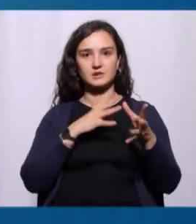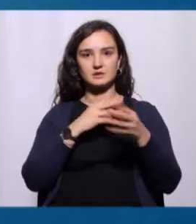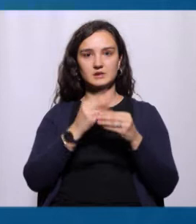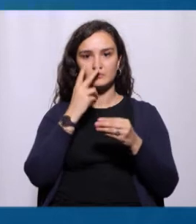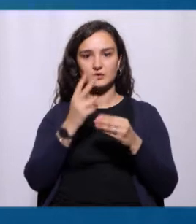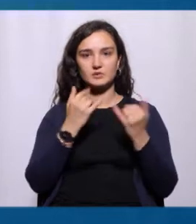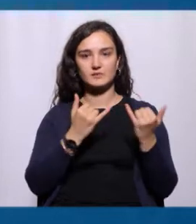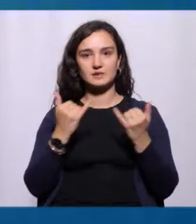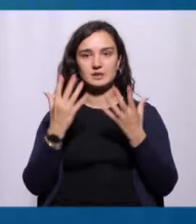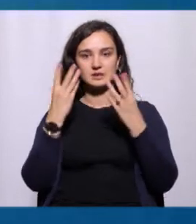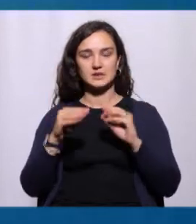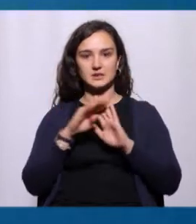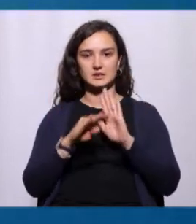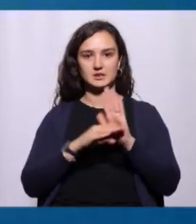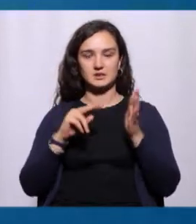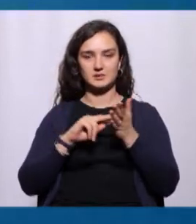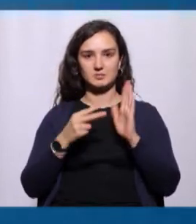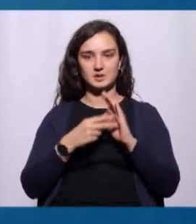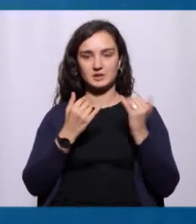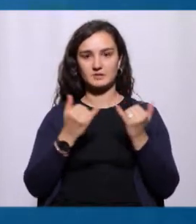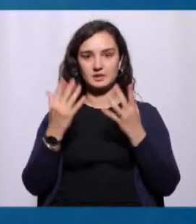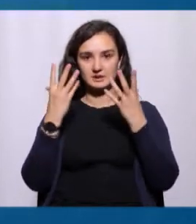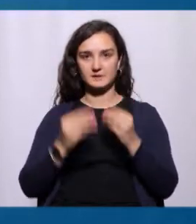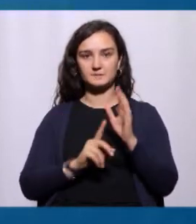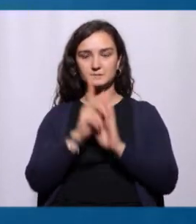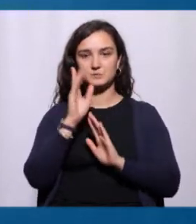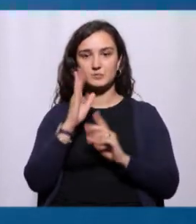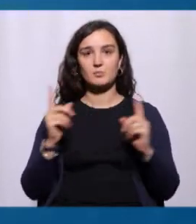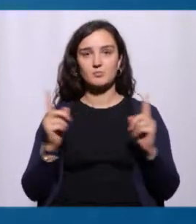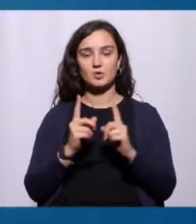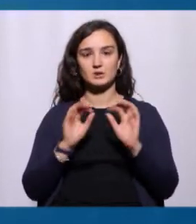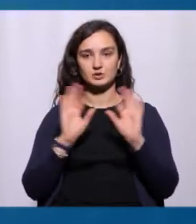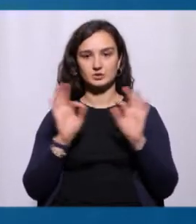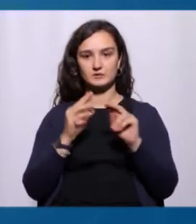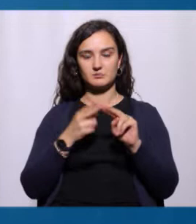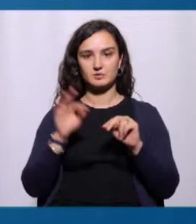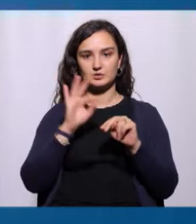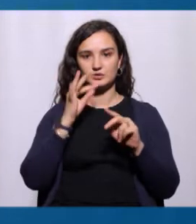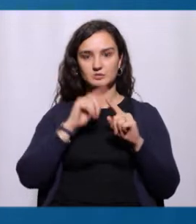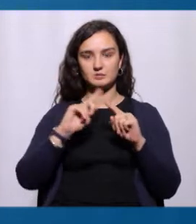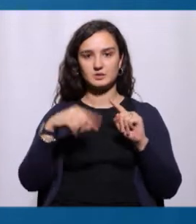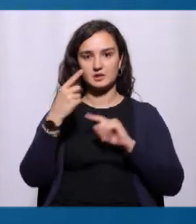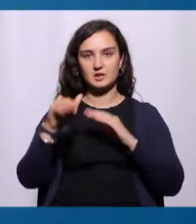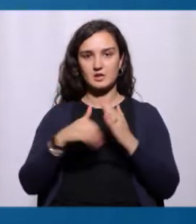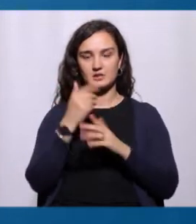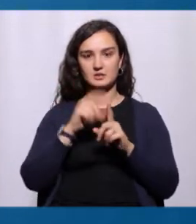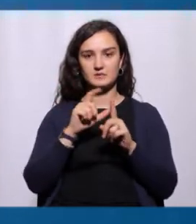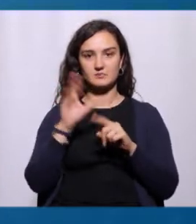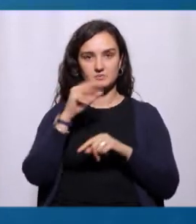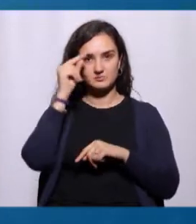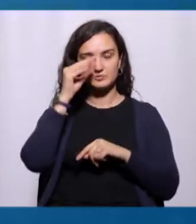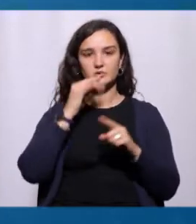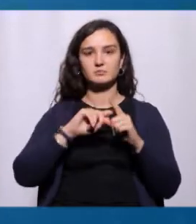ნახოთ დღევანდელი დღის გეგმა. დღევანდელი დღე დაიწყება მოკლე შესავლით. ამის შემდეგ შევისწავლით ახალ სიტყვებს,